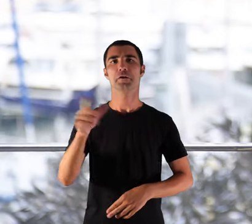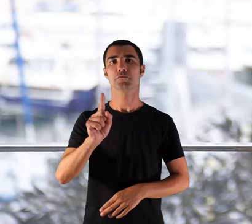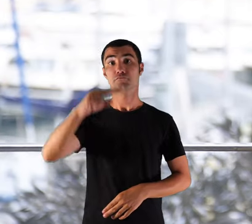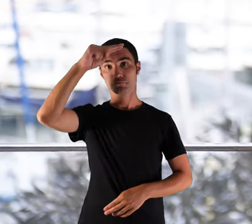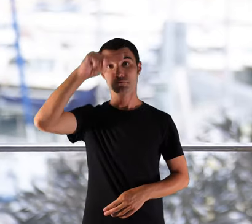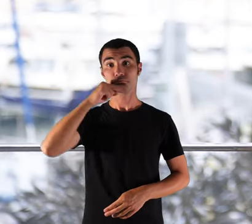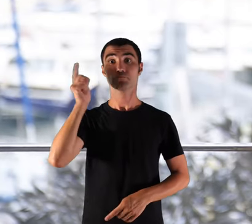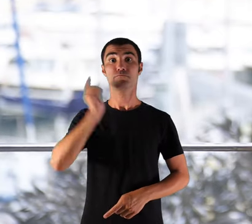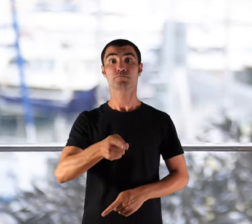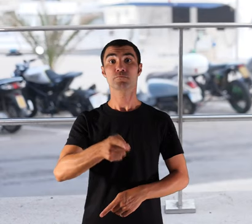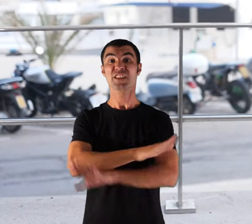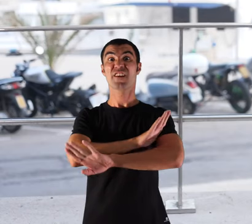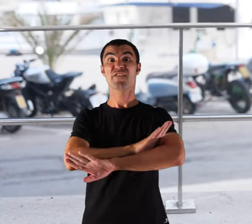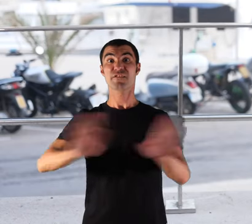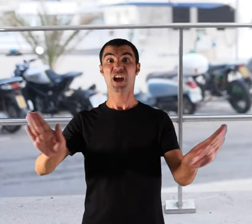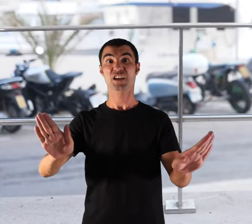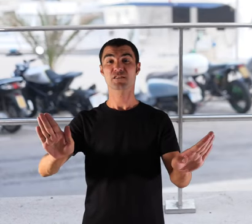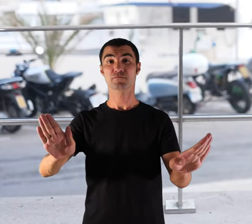dir, s'ha acabat.